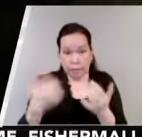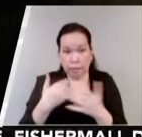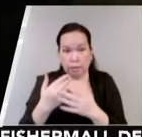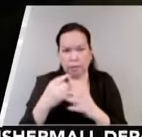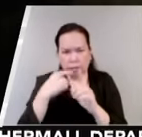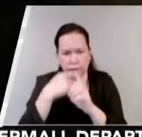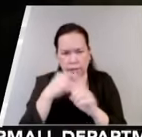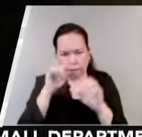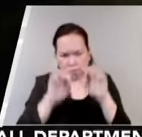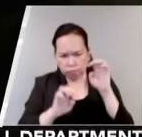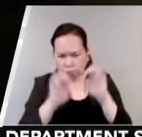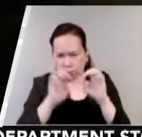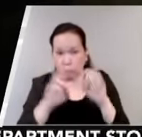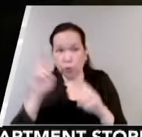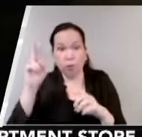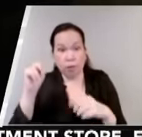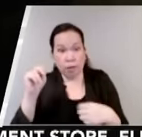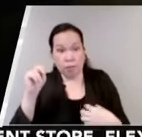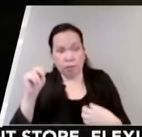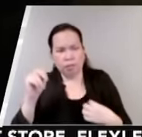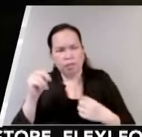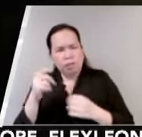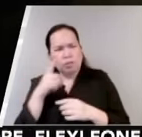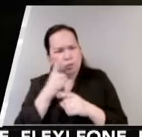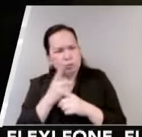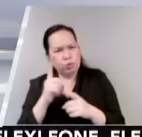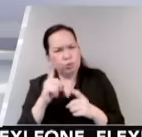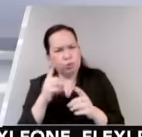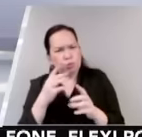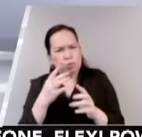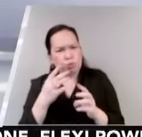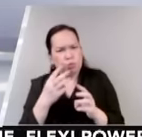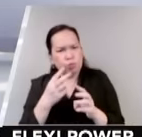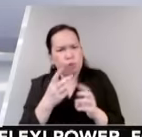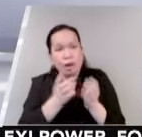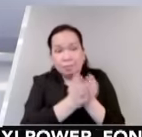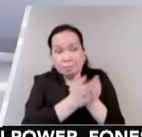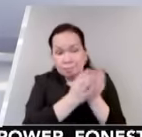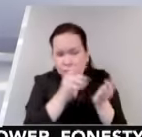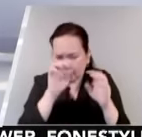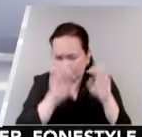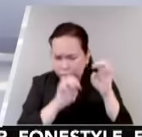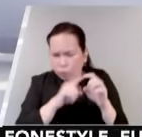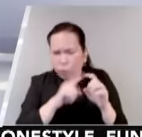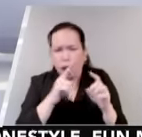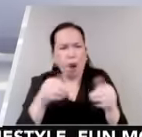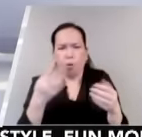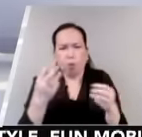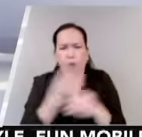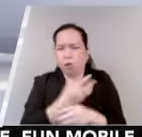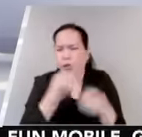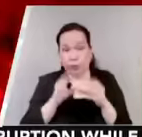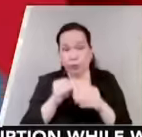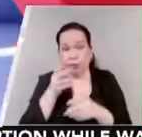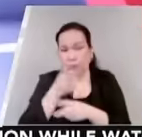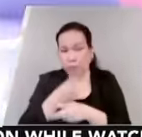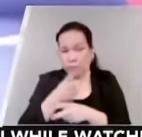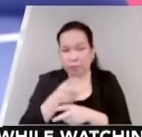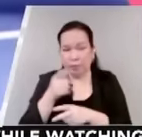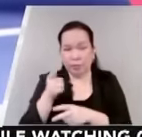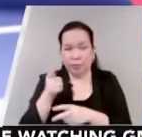makita kung gaano katindi ang tinamong pinsala nito. Emil. Maraming salamat, Marisol Abdurrahman.